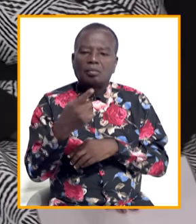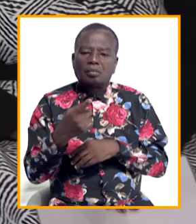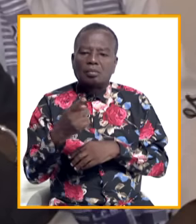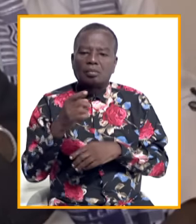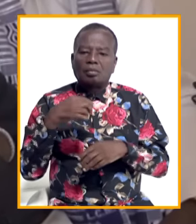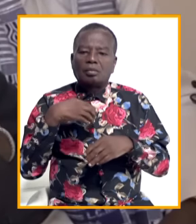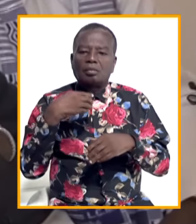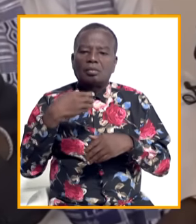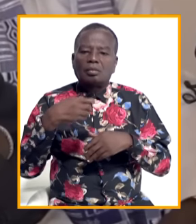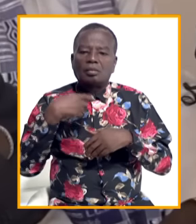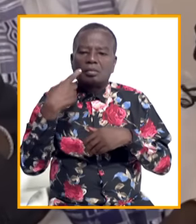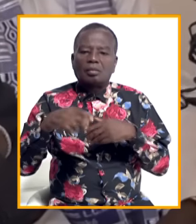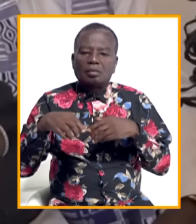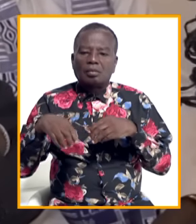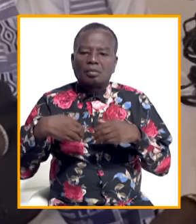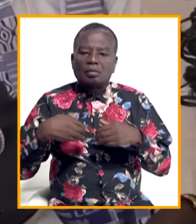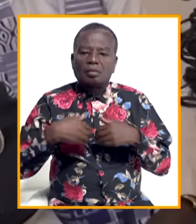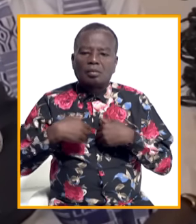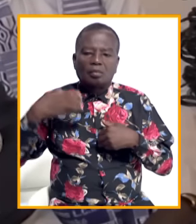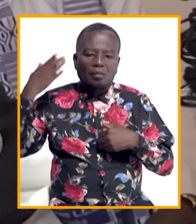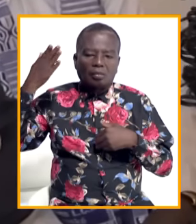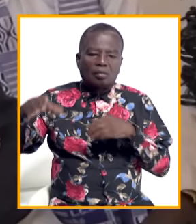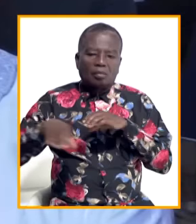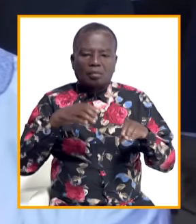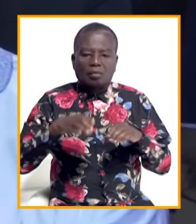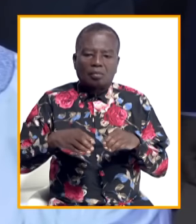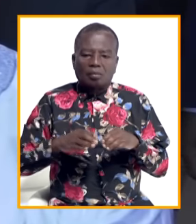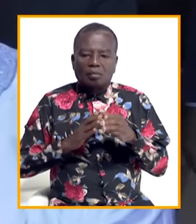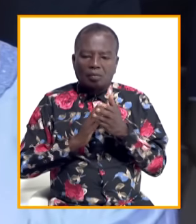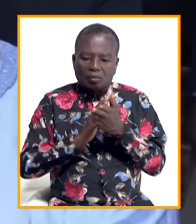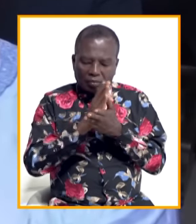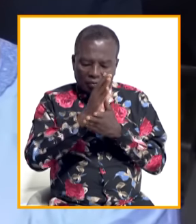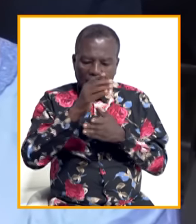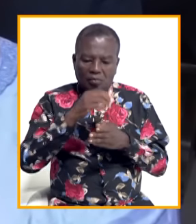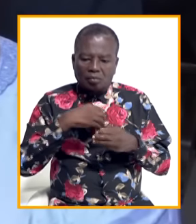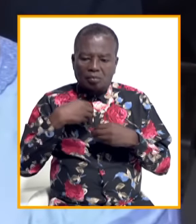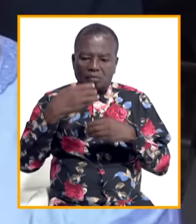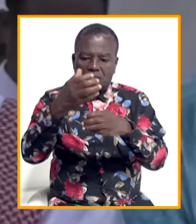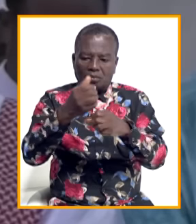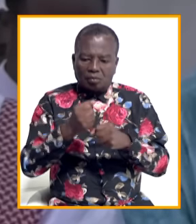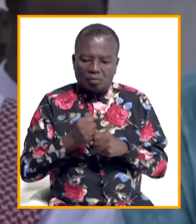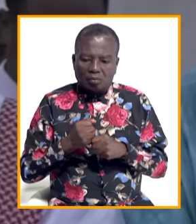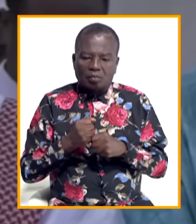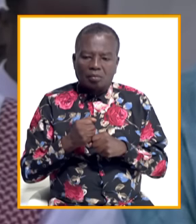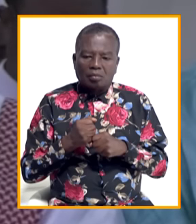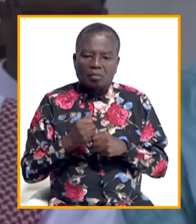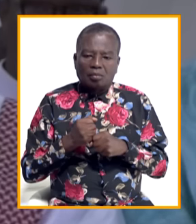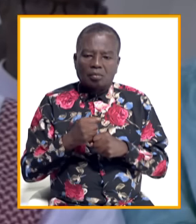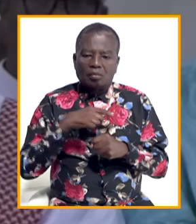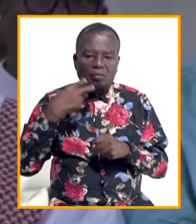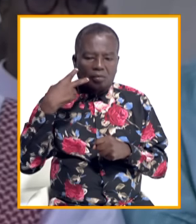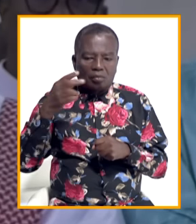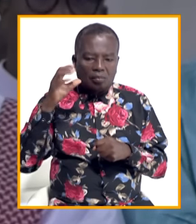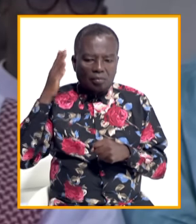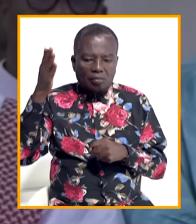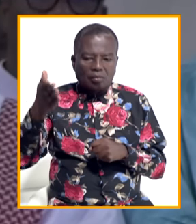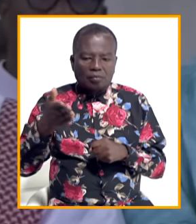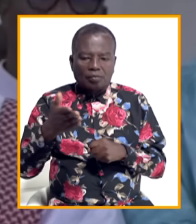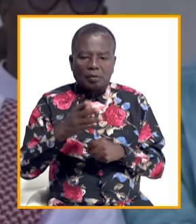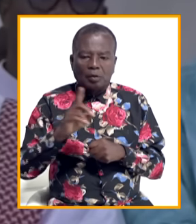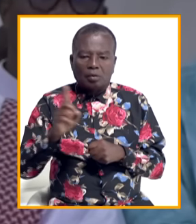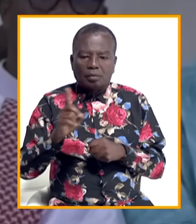fait le bien de la valeur d'un atome, il le verra. Et quiconque aura fait le mal de la valeur d'un atome, il le verra. Et il le